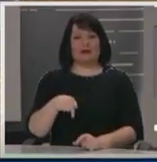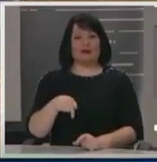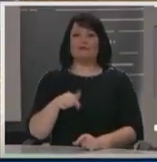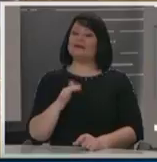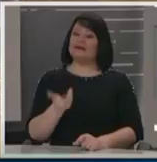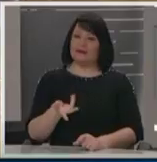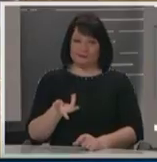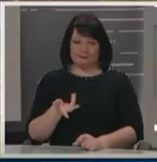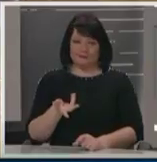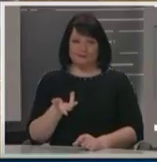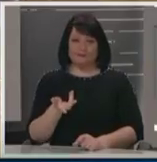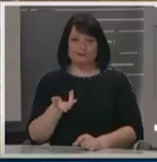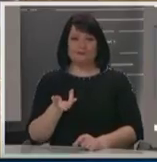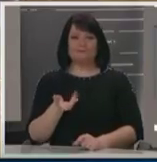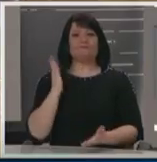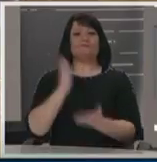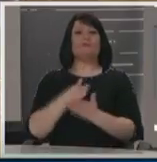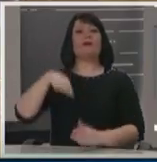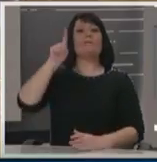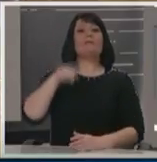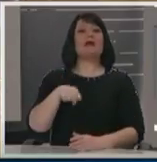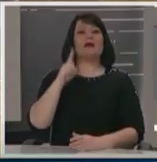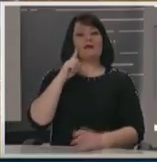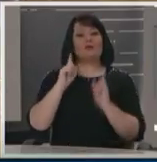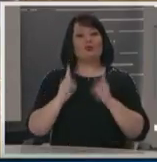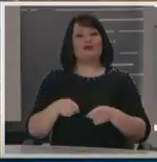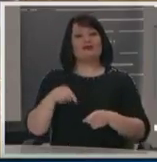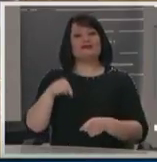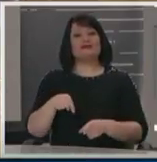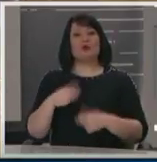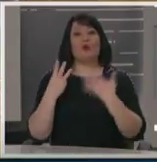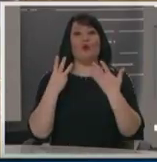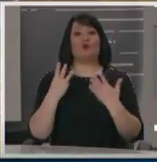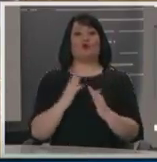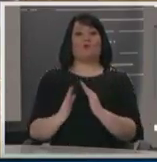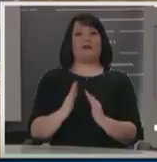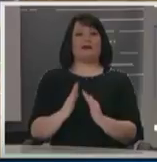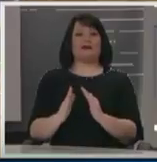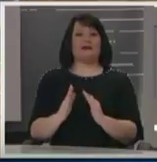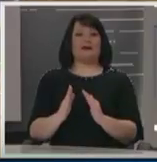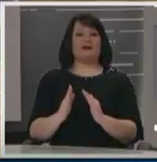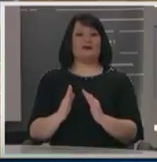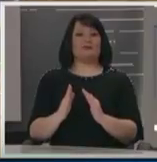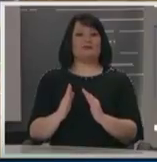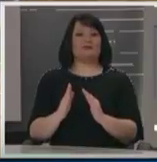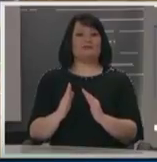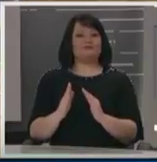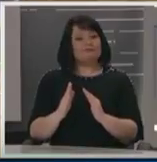ότι επιλέχθηκε η σημερινή ημέρα, η 8η του Μάρτη, που είναι η